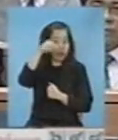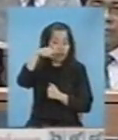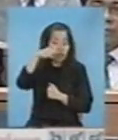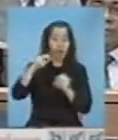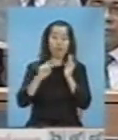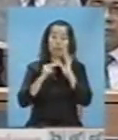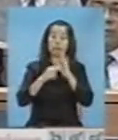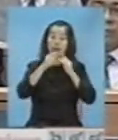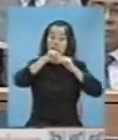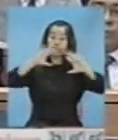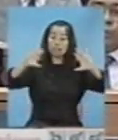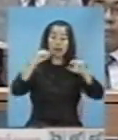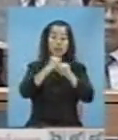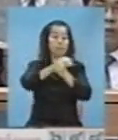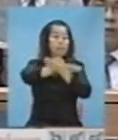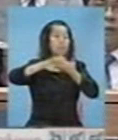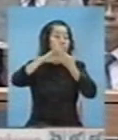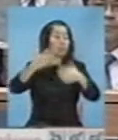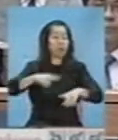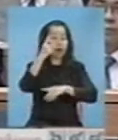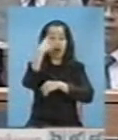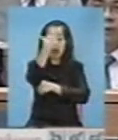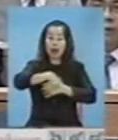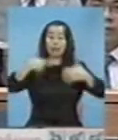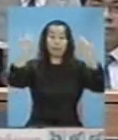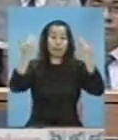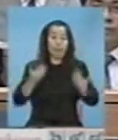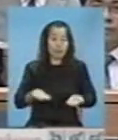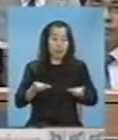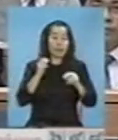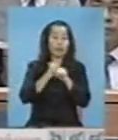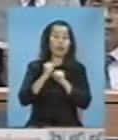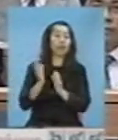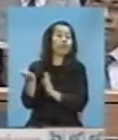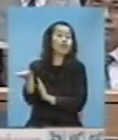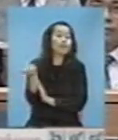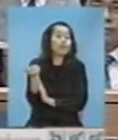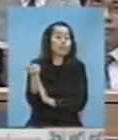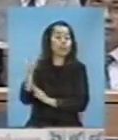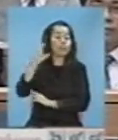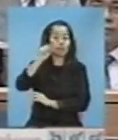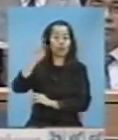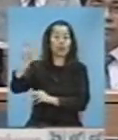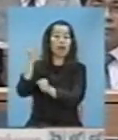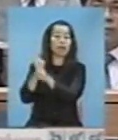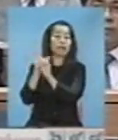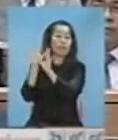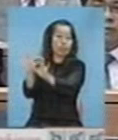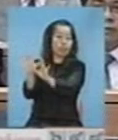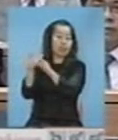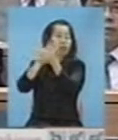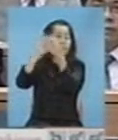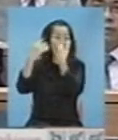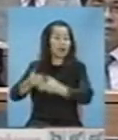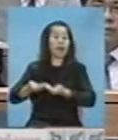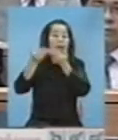รัฐบาลบรรลุเป้าโดยไม่ต้องออกแรงด้วยวิธีการยืมมือสสร.แล้วก็เอาไปส่ง